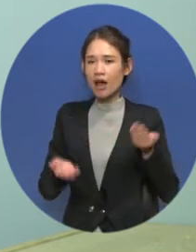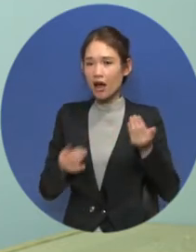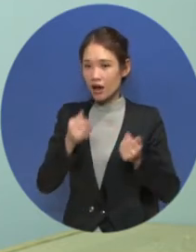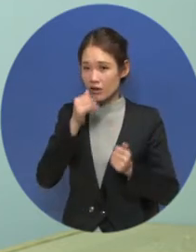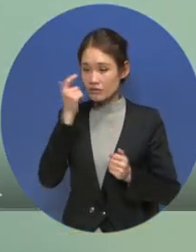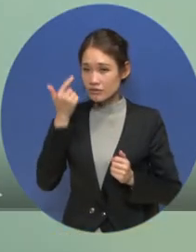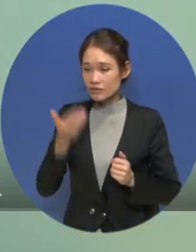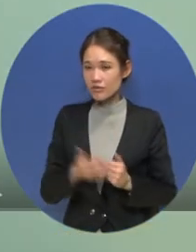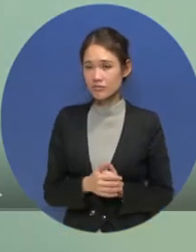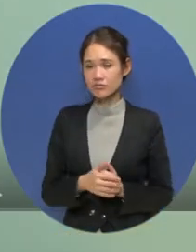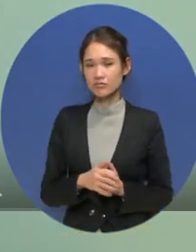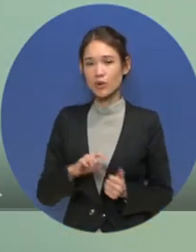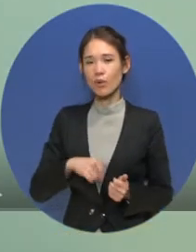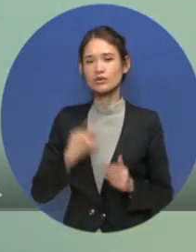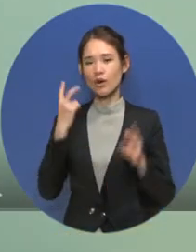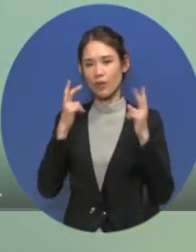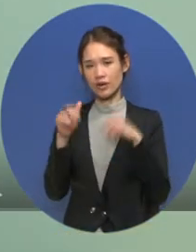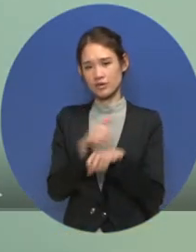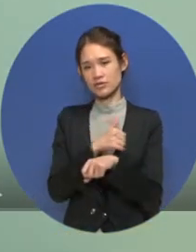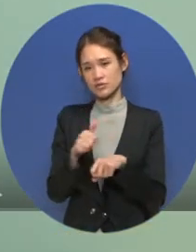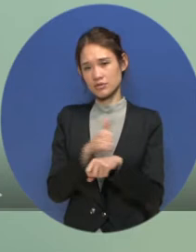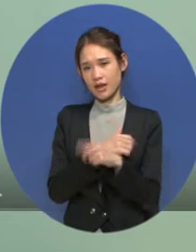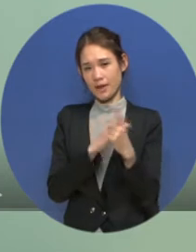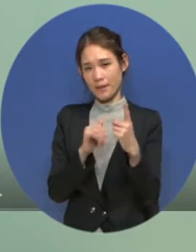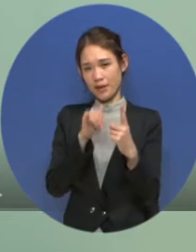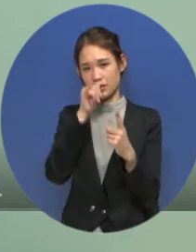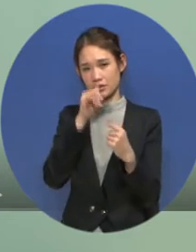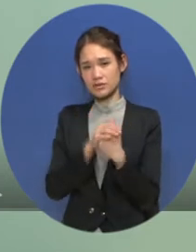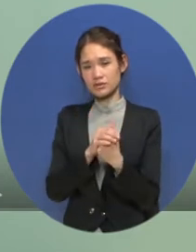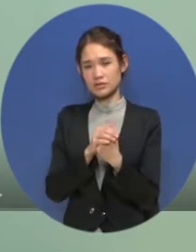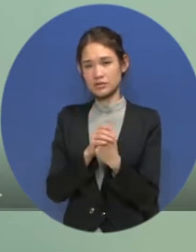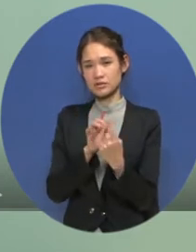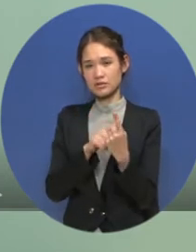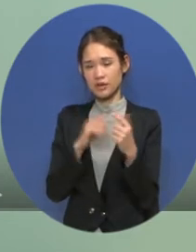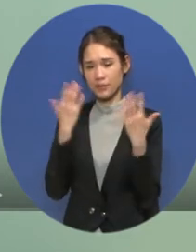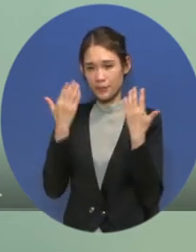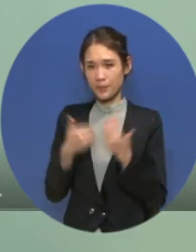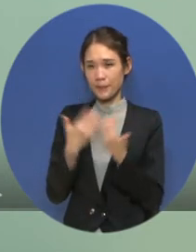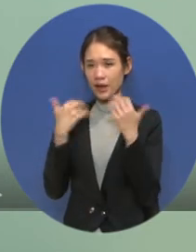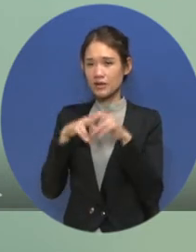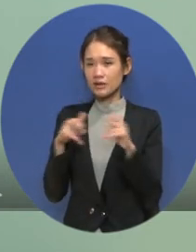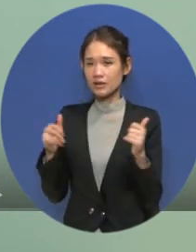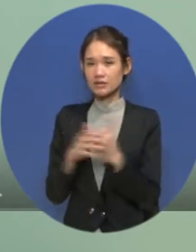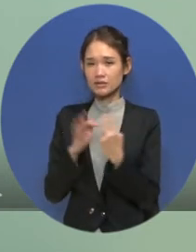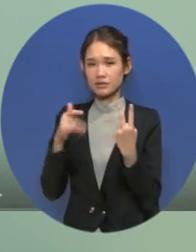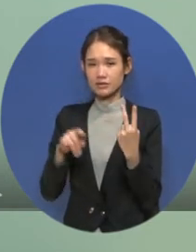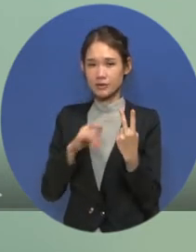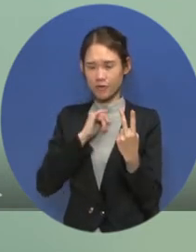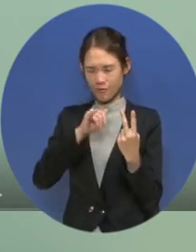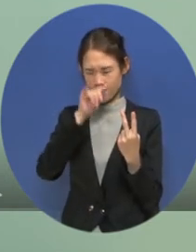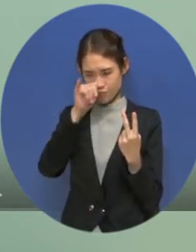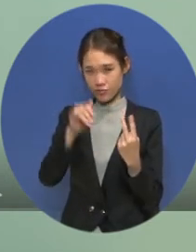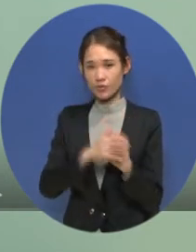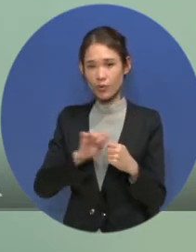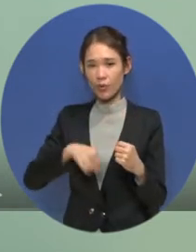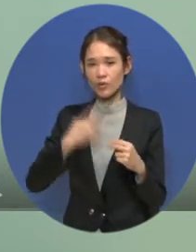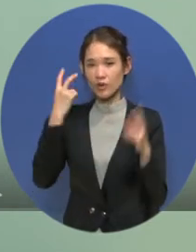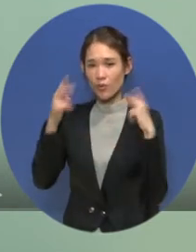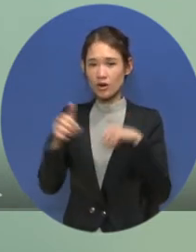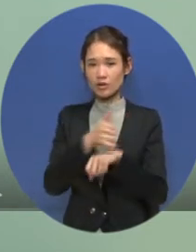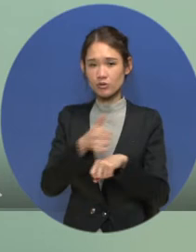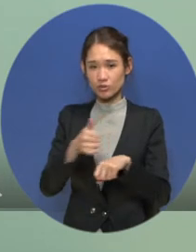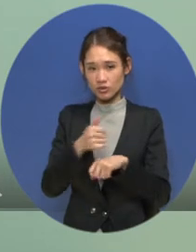어떤 게 있을까요? 혼자 출퇴근하는 친구가 또 한 명 있어요. 이 친구는 2급인데요. 정말 훌륭하죠. 혼자서 출근하고